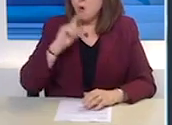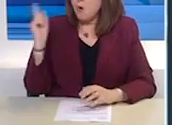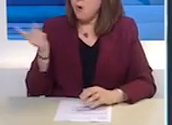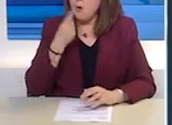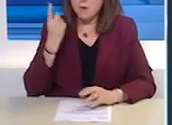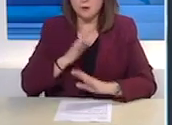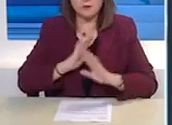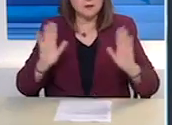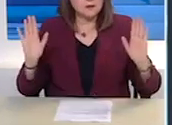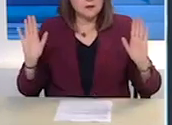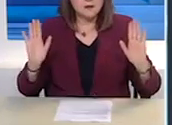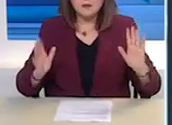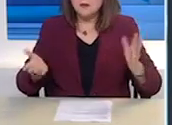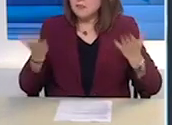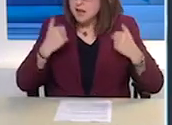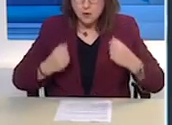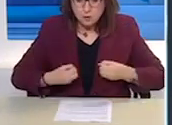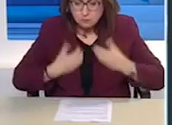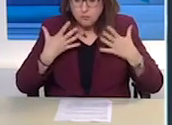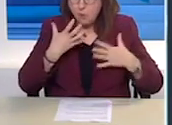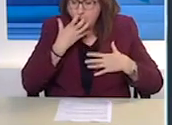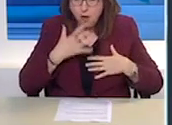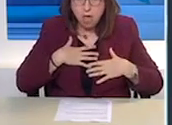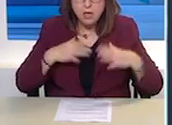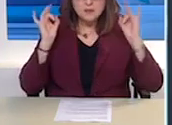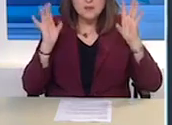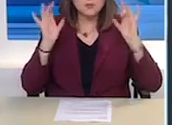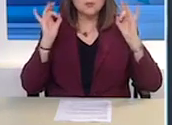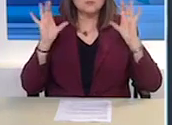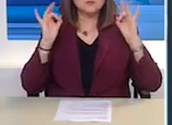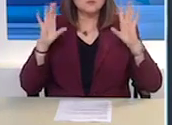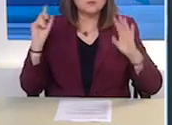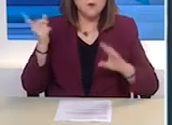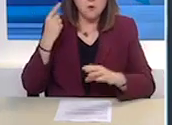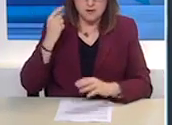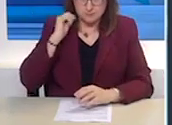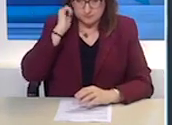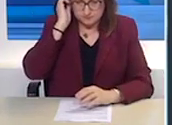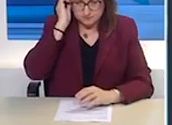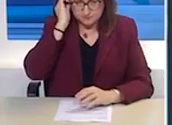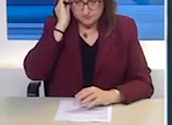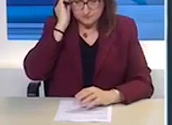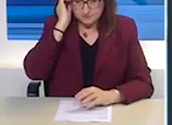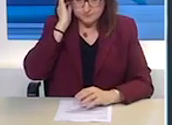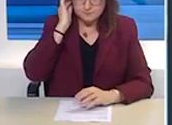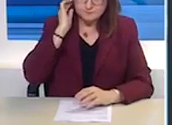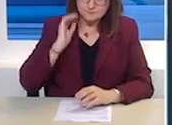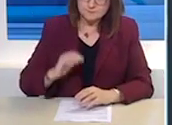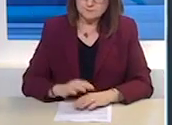θετικών είναι ασυμπτωματική. Τώρα, σε σχέση με τους